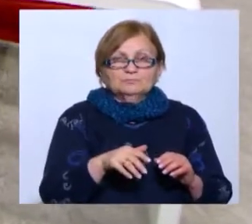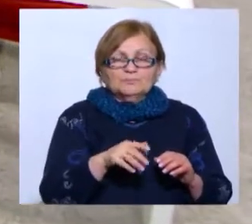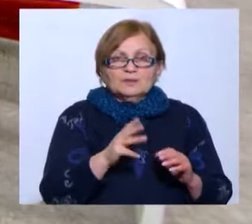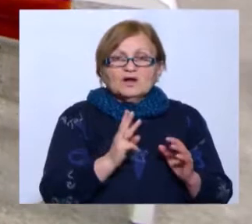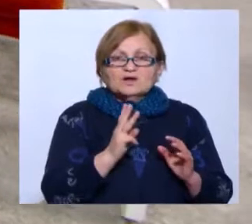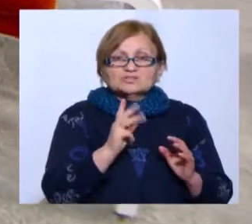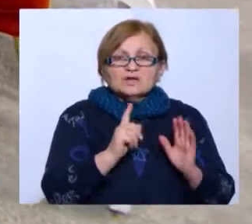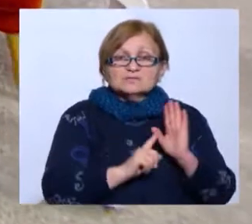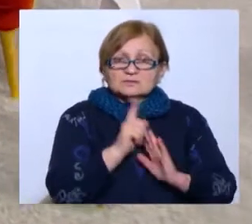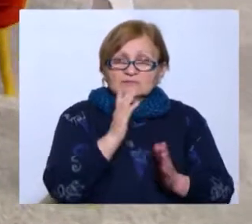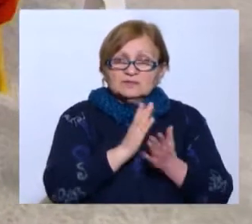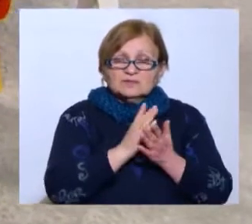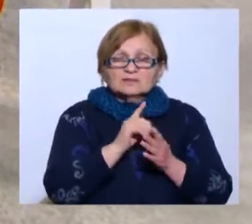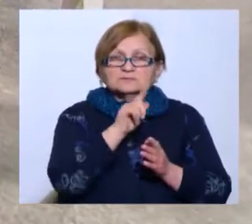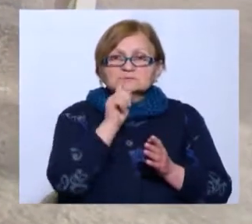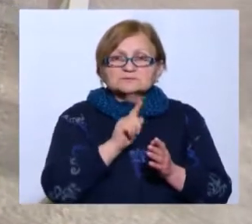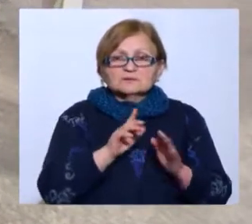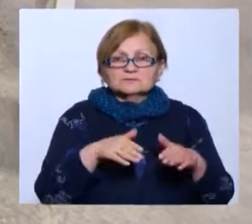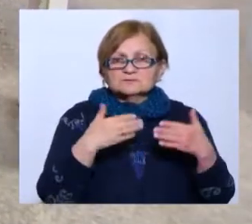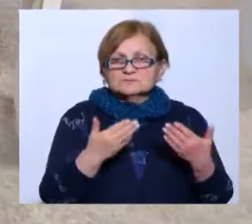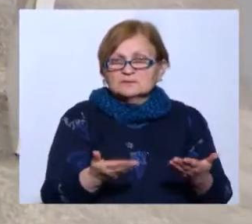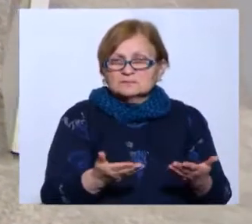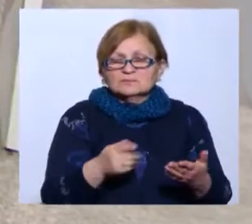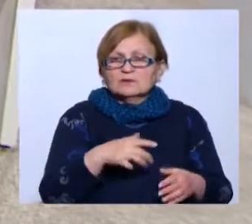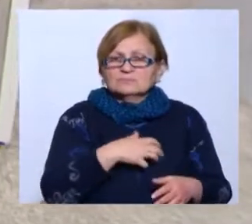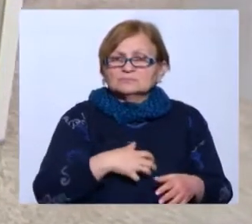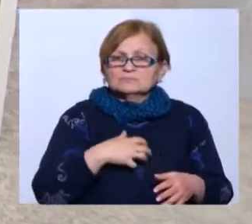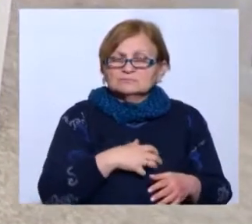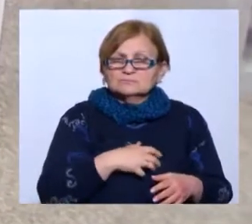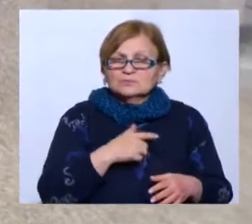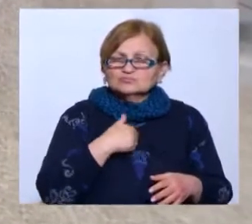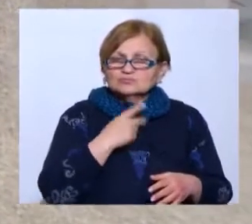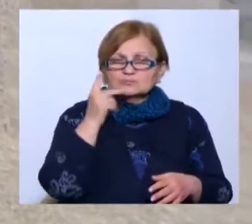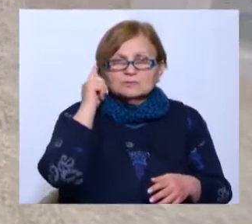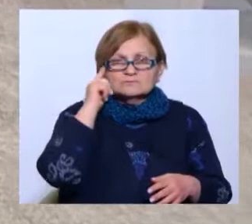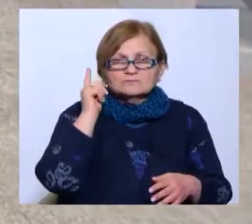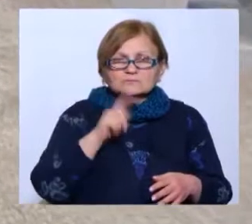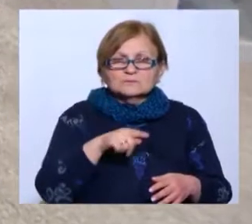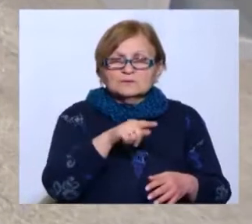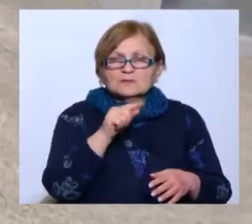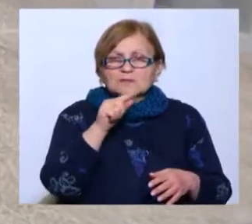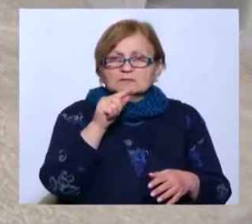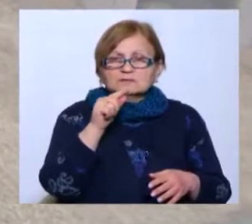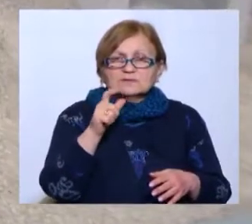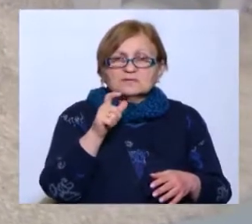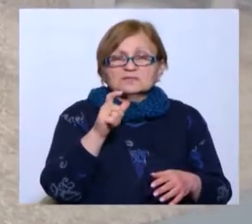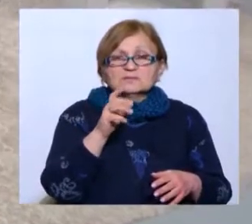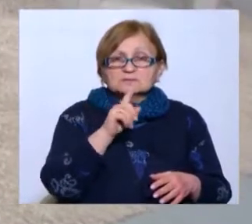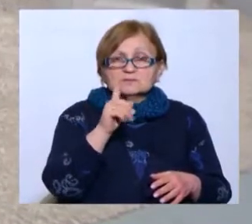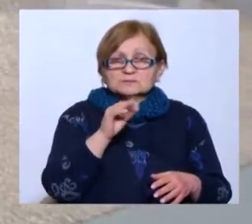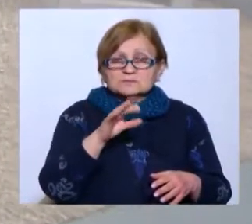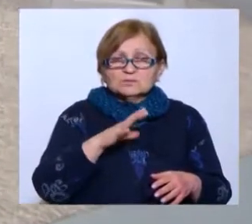შესავალი არის საკითხის წარმოდგენა. აქ ძალიან მნიშვნელოვანია გავითვალისწინოთ, რომ თეზისი სამწახნაგა უნდა